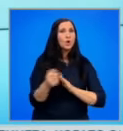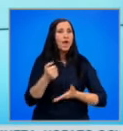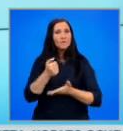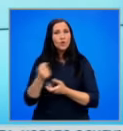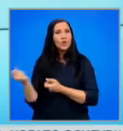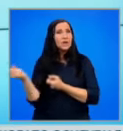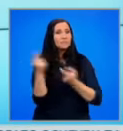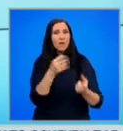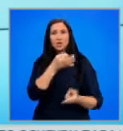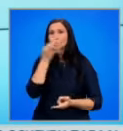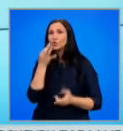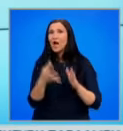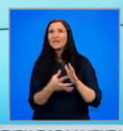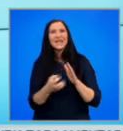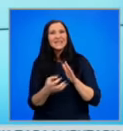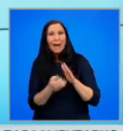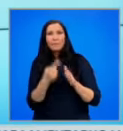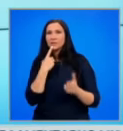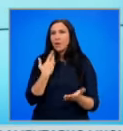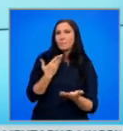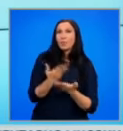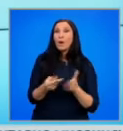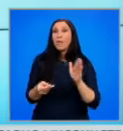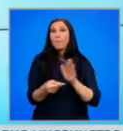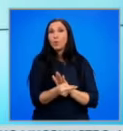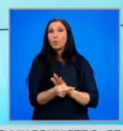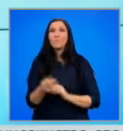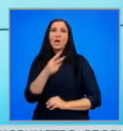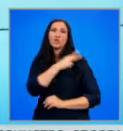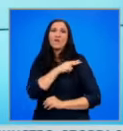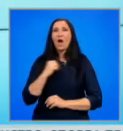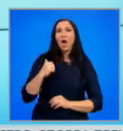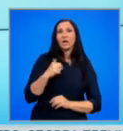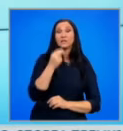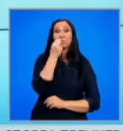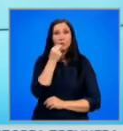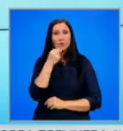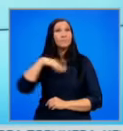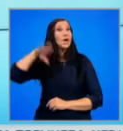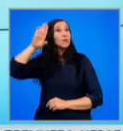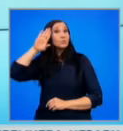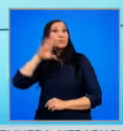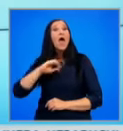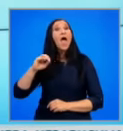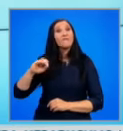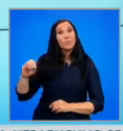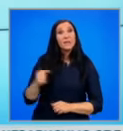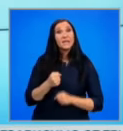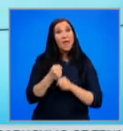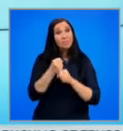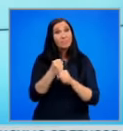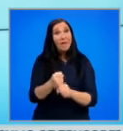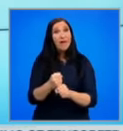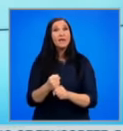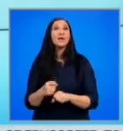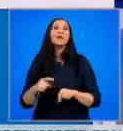Антикорупционният фонд изпраща случая с записа за предлагане на подкуп на шефа на агенцията по храните в службата на европейските делегирани